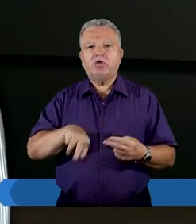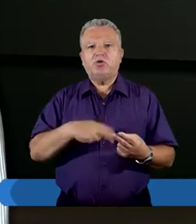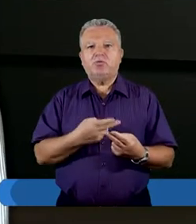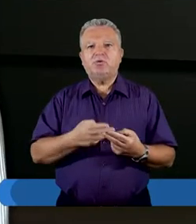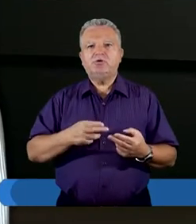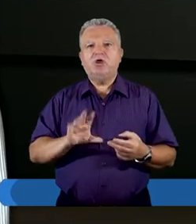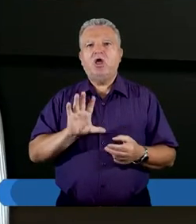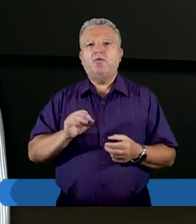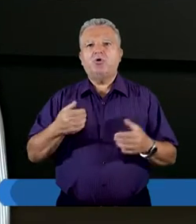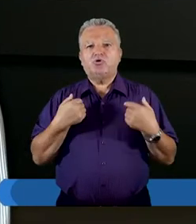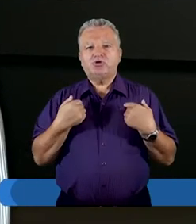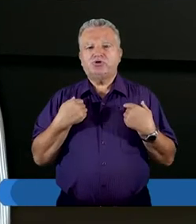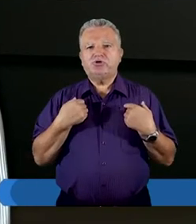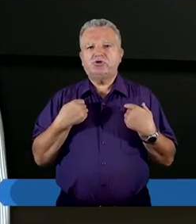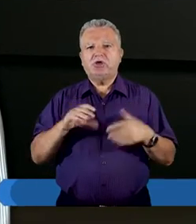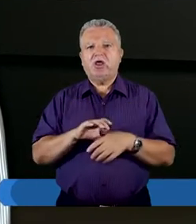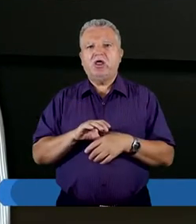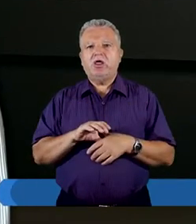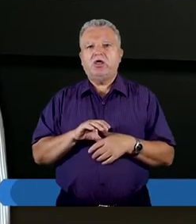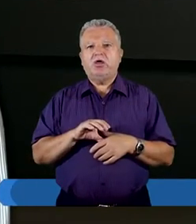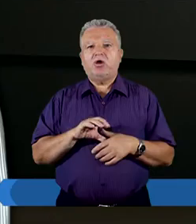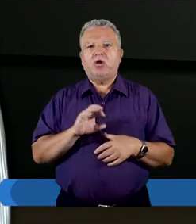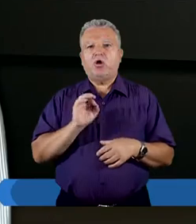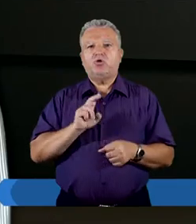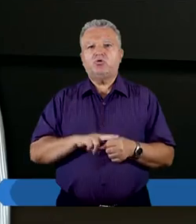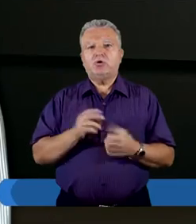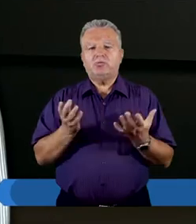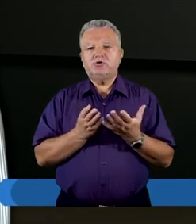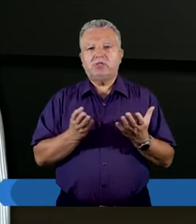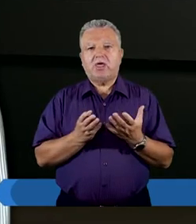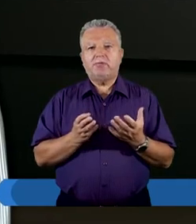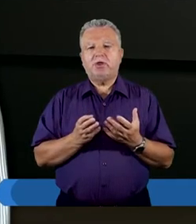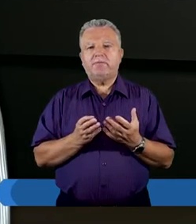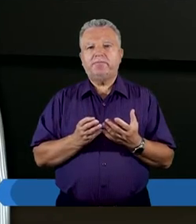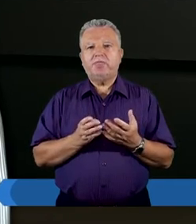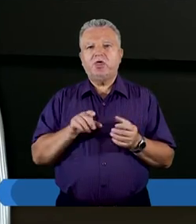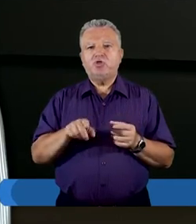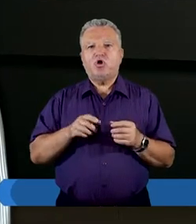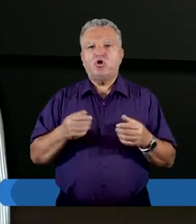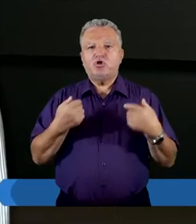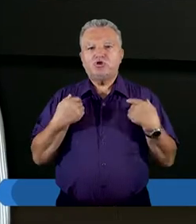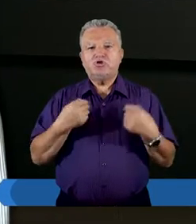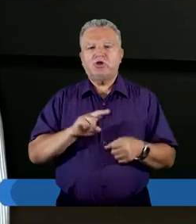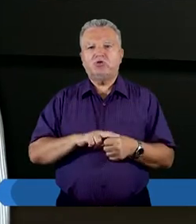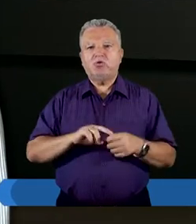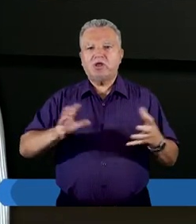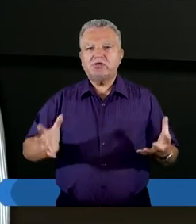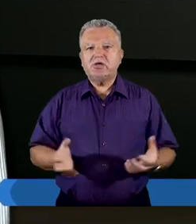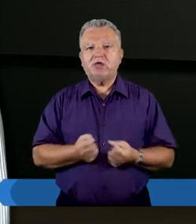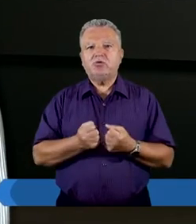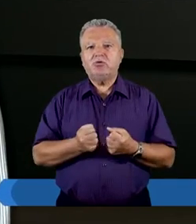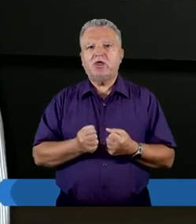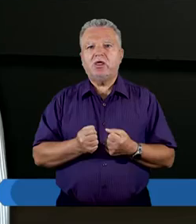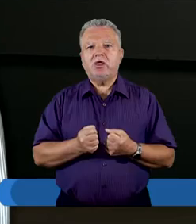życie, o którym czytamy w tej starożytnej księdze, to jest życie, które czasami znajduje w jakimś